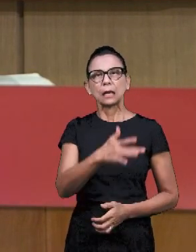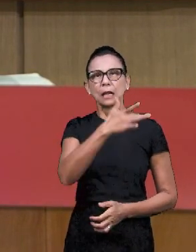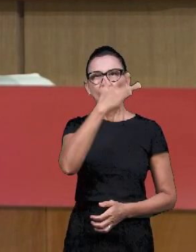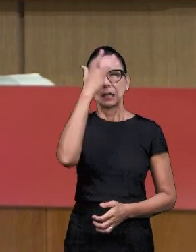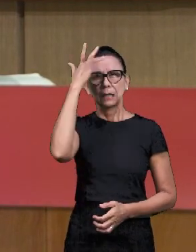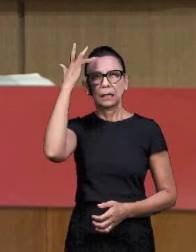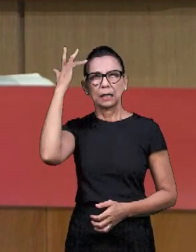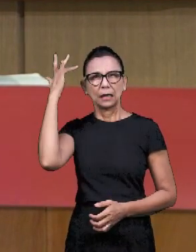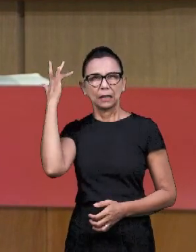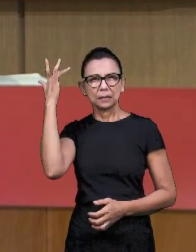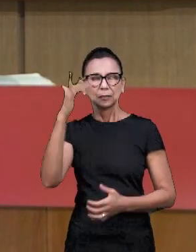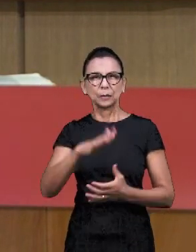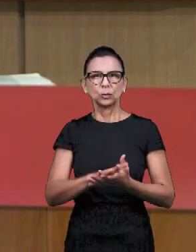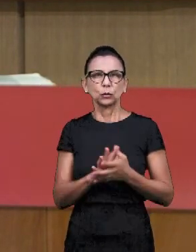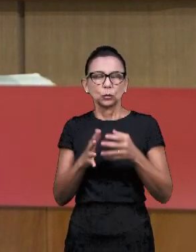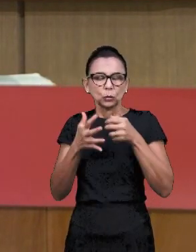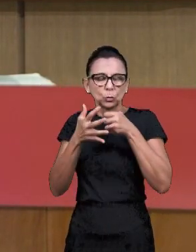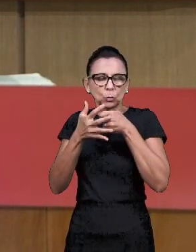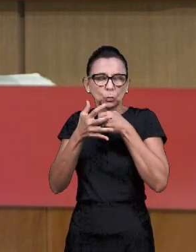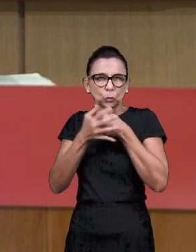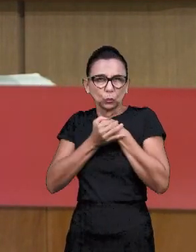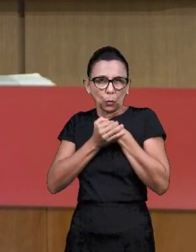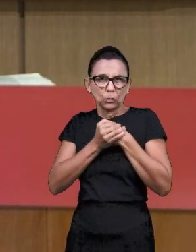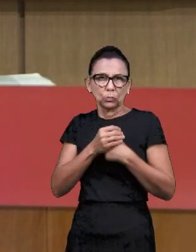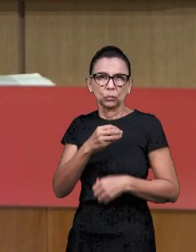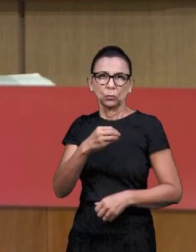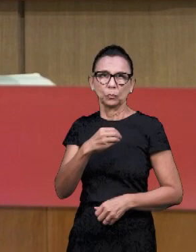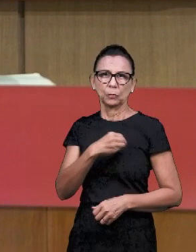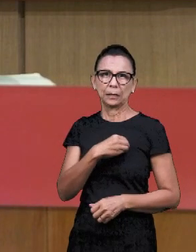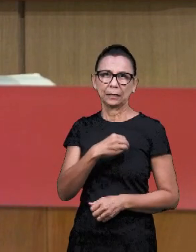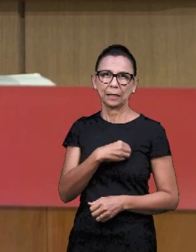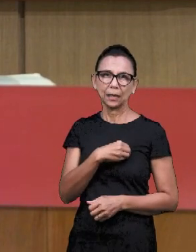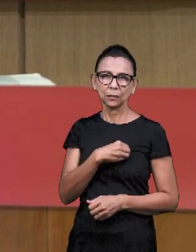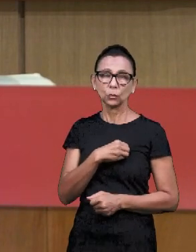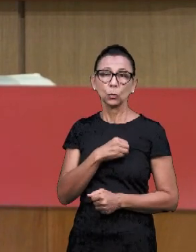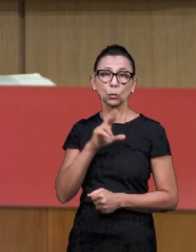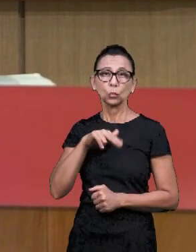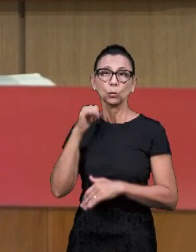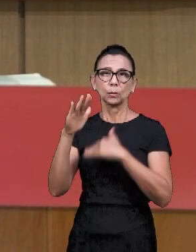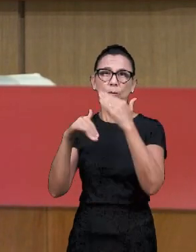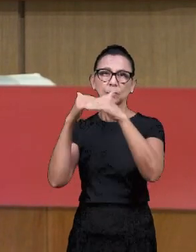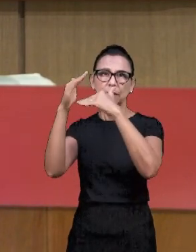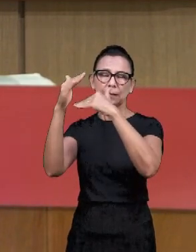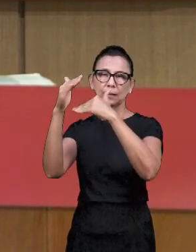свои не будет иметь успеха, а тот, кто исповедует и оставляет их,